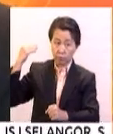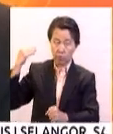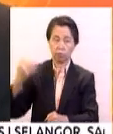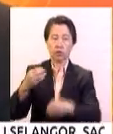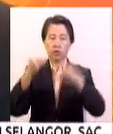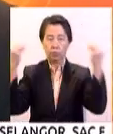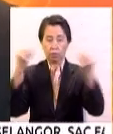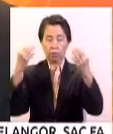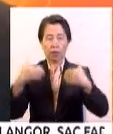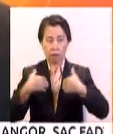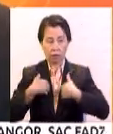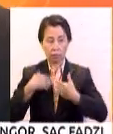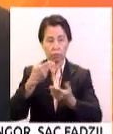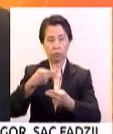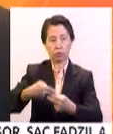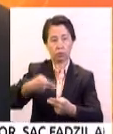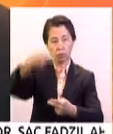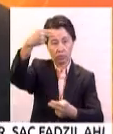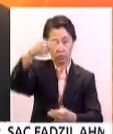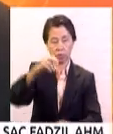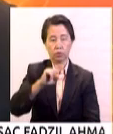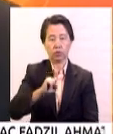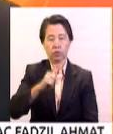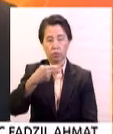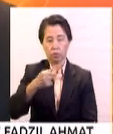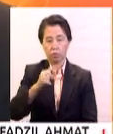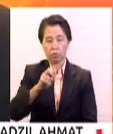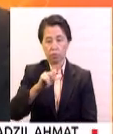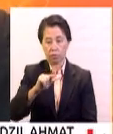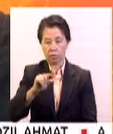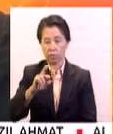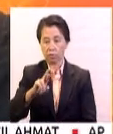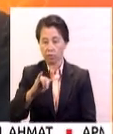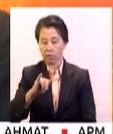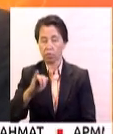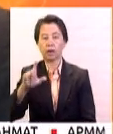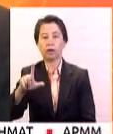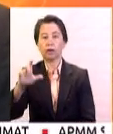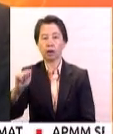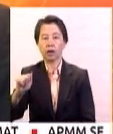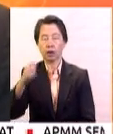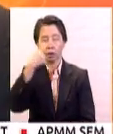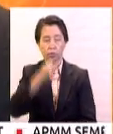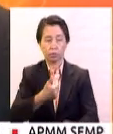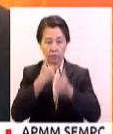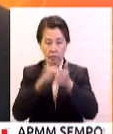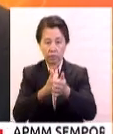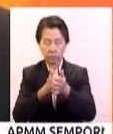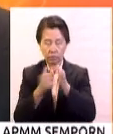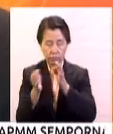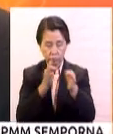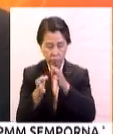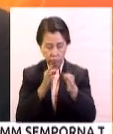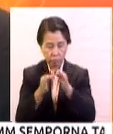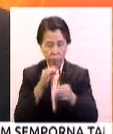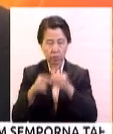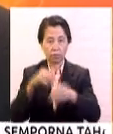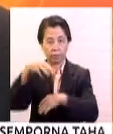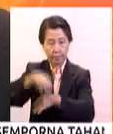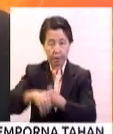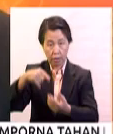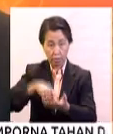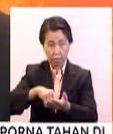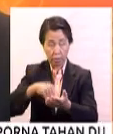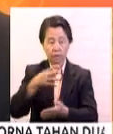majlis ini telah diadakan di Hotel Shangri-La Kuala Lumpur. Baik, untuk mengikuti ataupun mengupas tentang malam ini